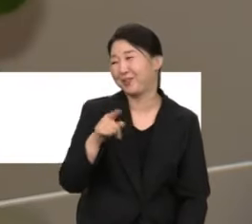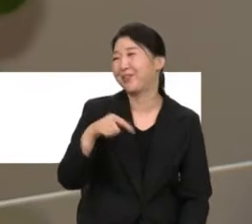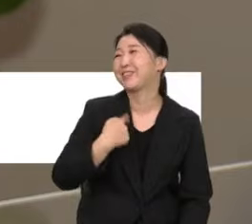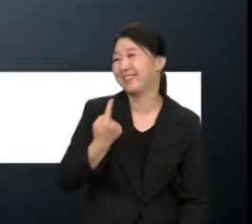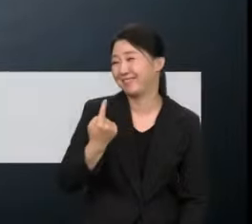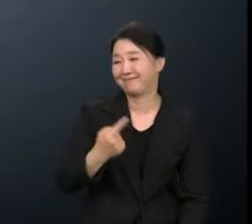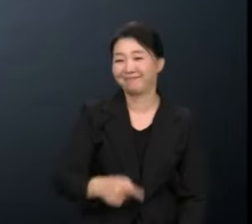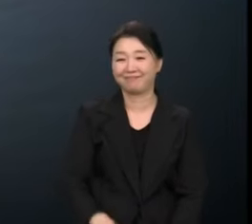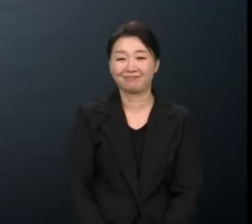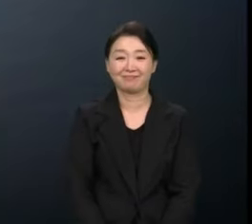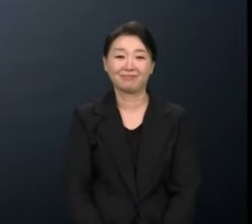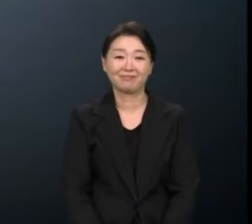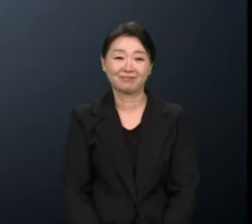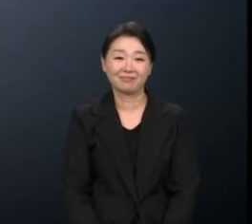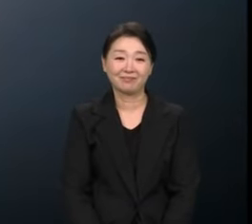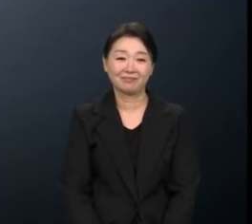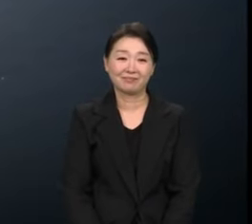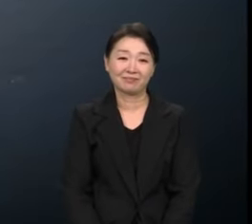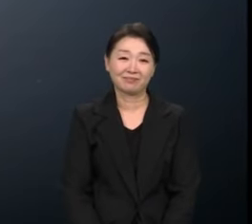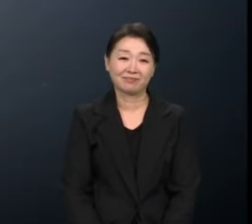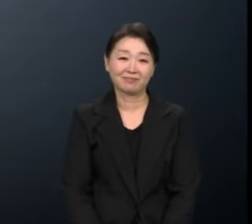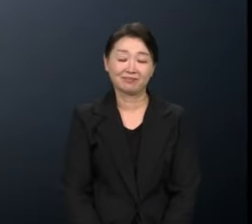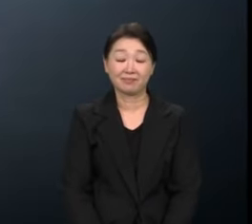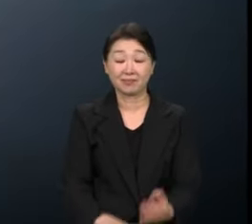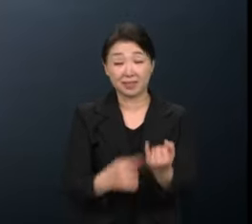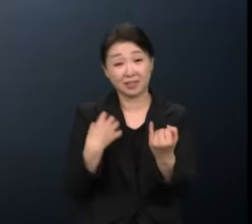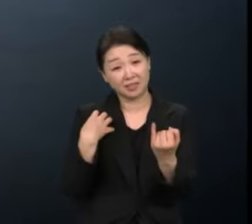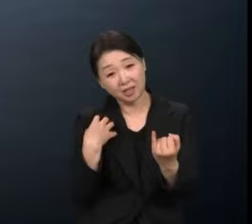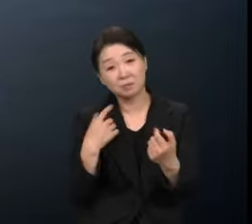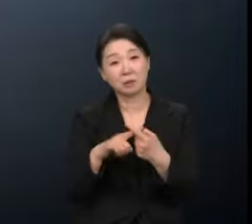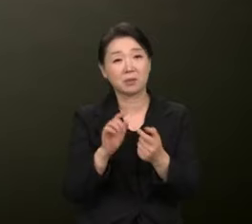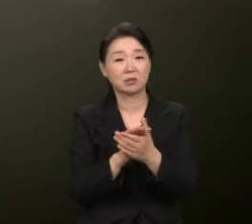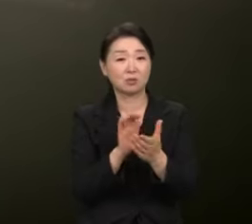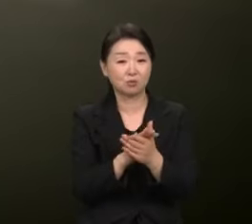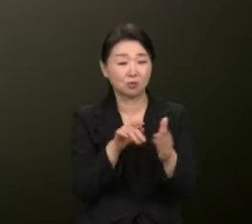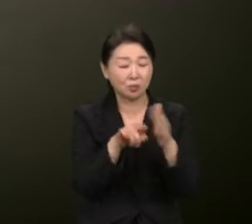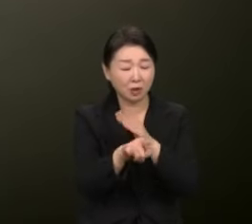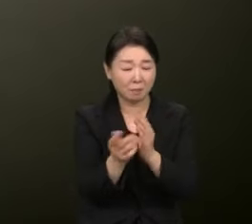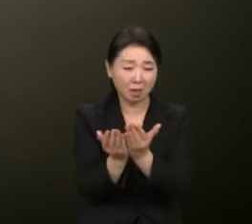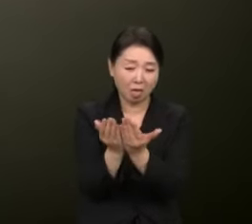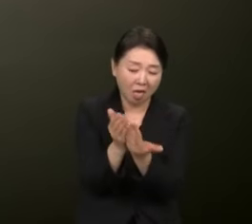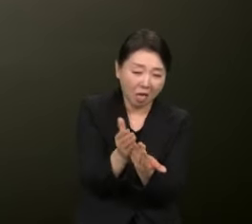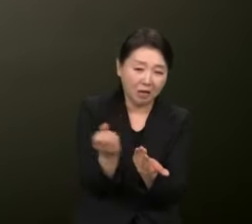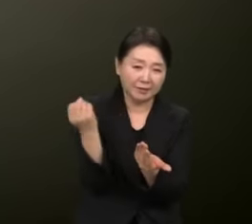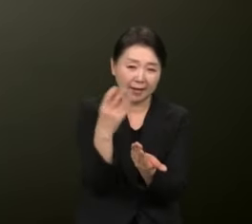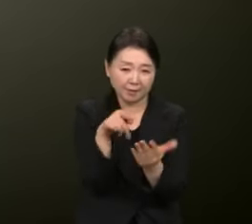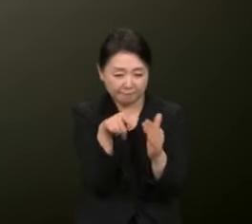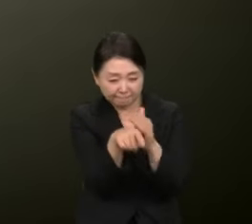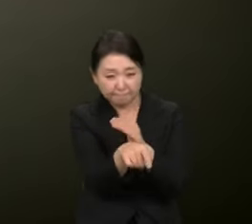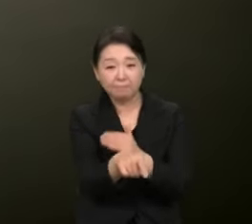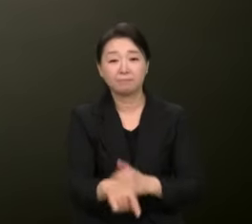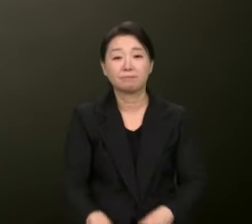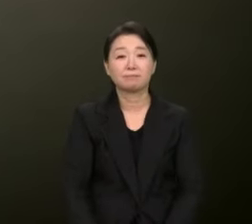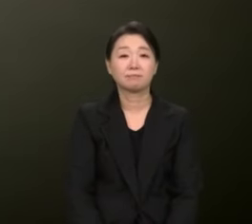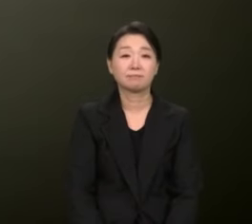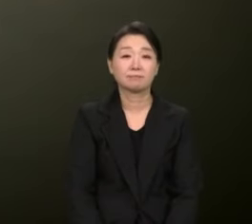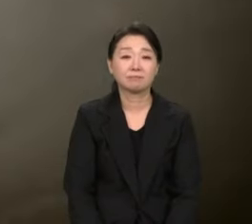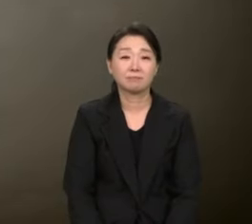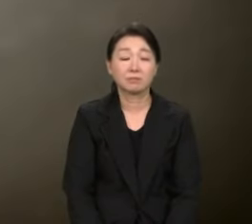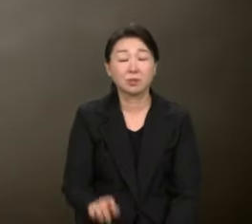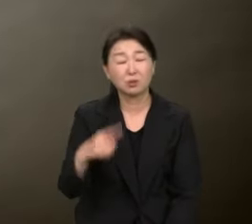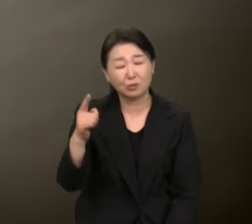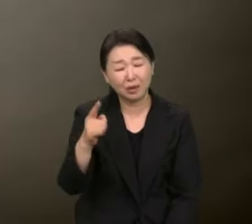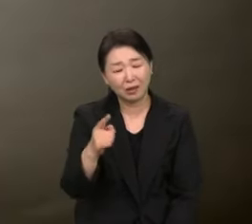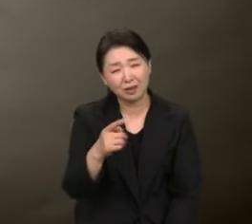없어. 미지는 그 책임감에 친구들 구하러 기울어진 배 안에 다시 들어갔습니다. 그런 뒤